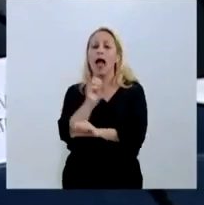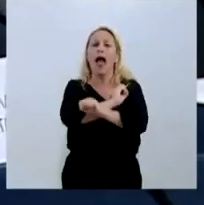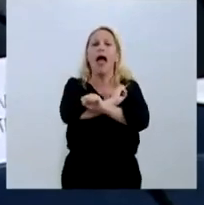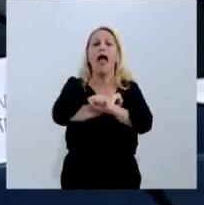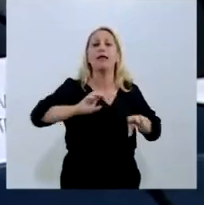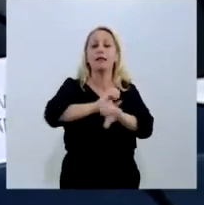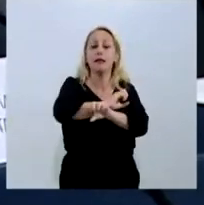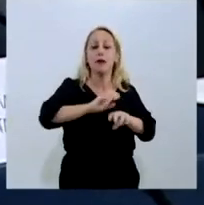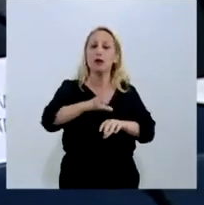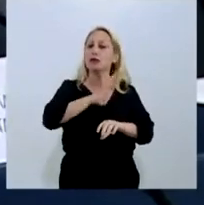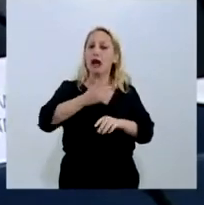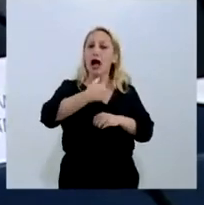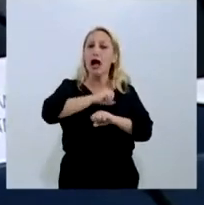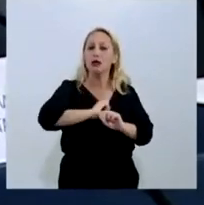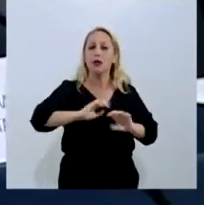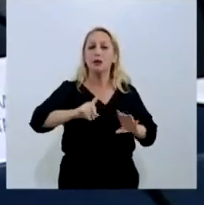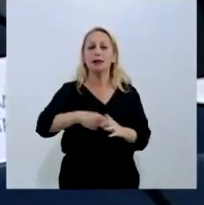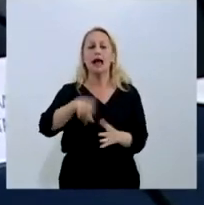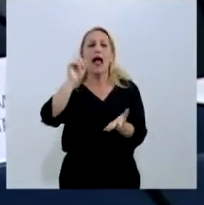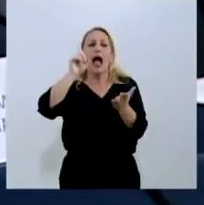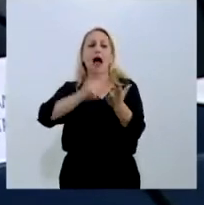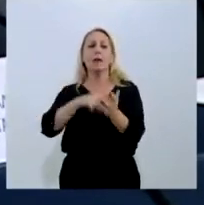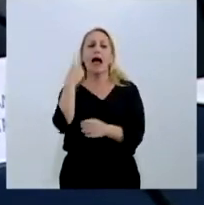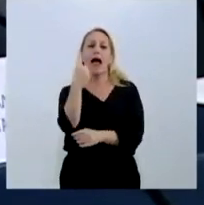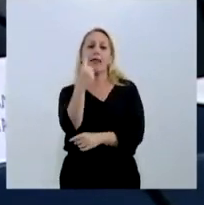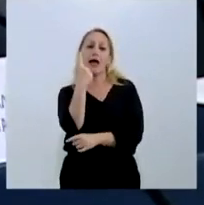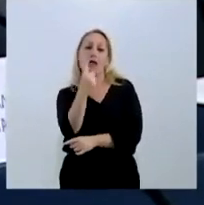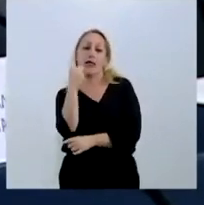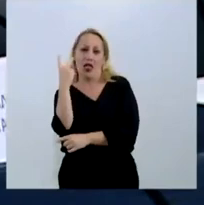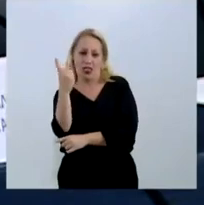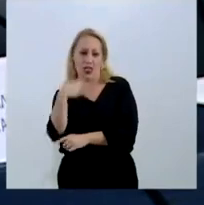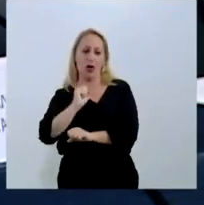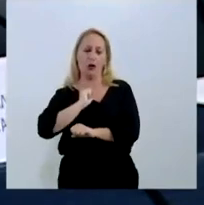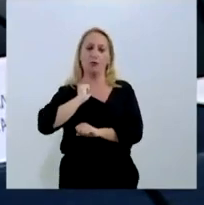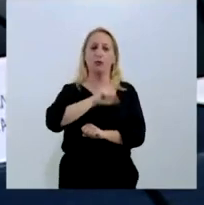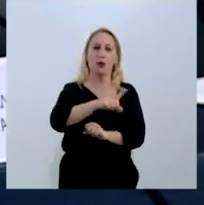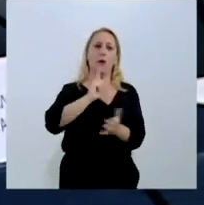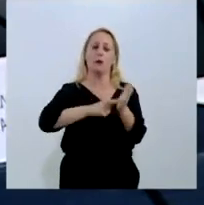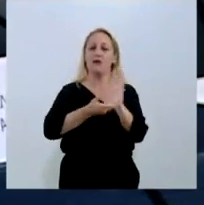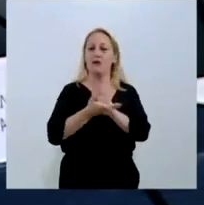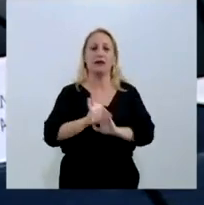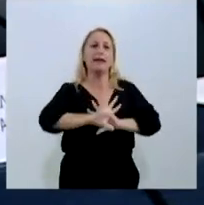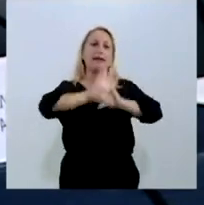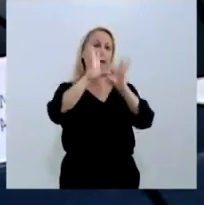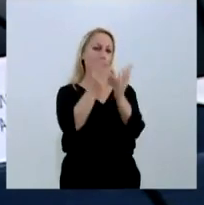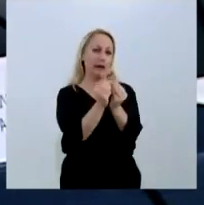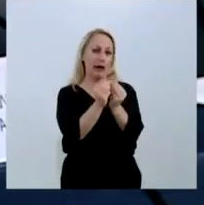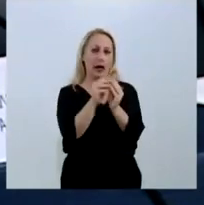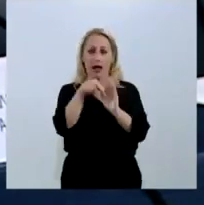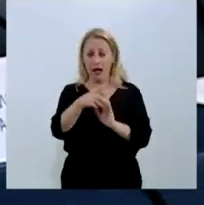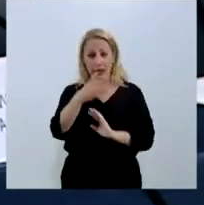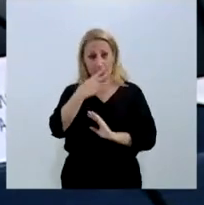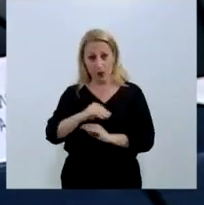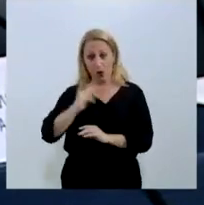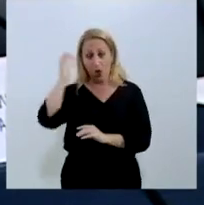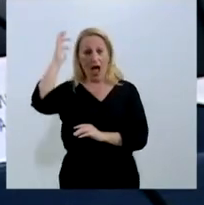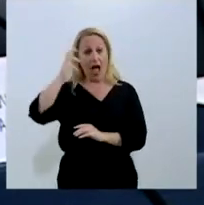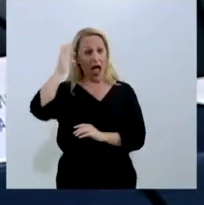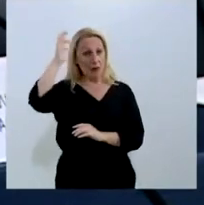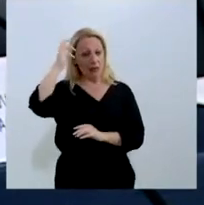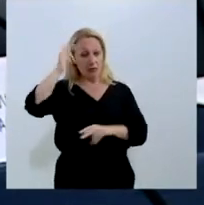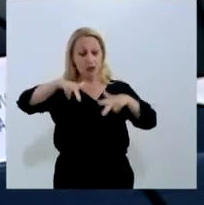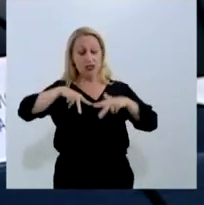κατοίκων πέραν μιας γενικής αποστολής του 112, όταν μάλιστα οι επιστήμονες είχαν ενημερώσει την κυβέρνηση για αυτό που